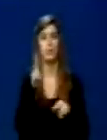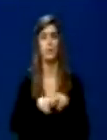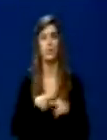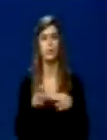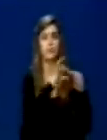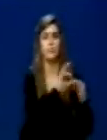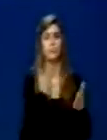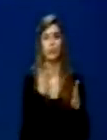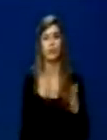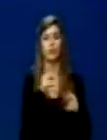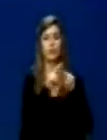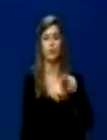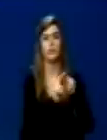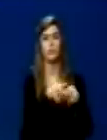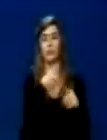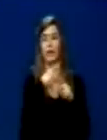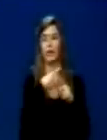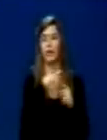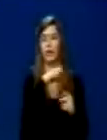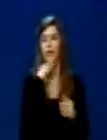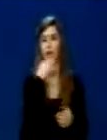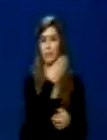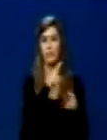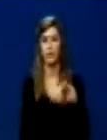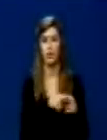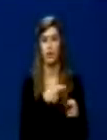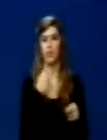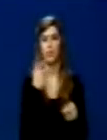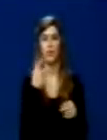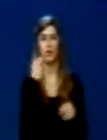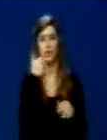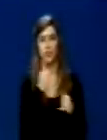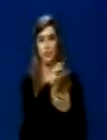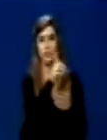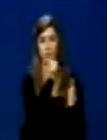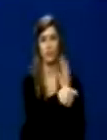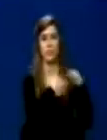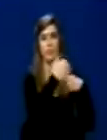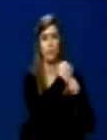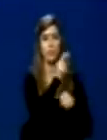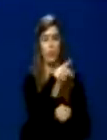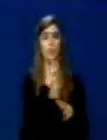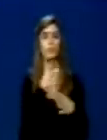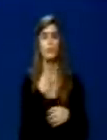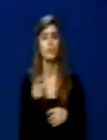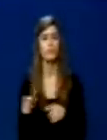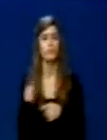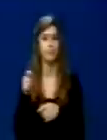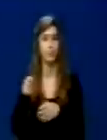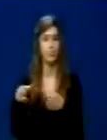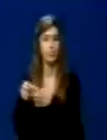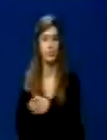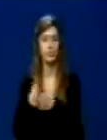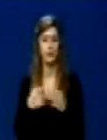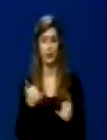Trepçën që do të kishin qenë vendime që do të amundsonin funksionalizimin e kësaj ndërmarrje. Pra në farë mënyre ne me ligjet